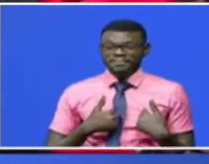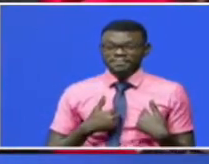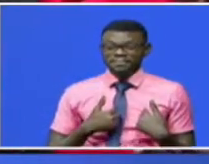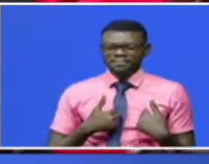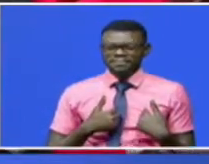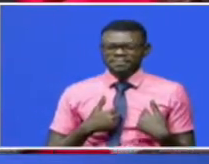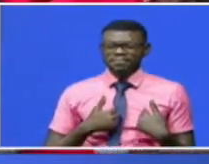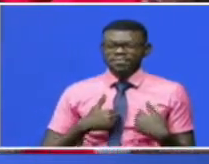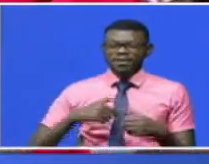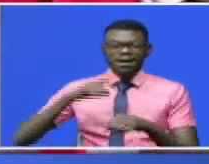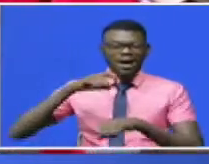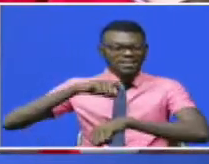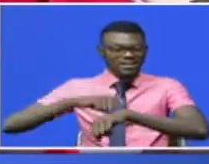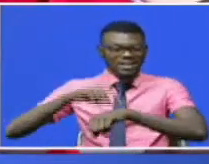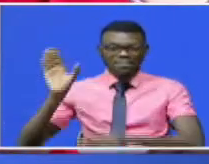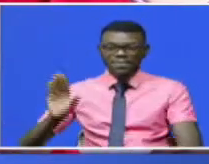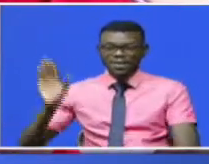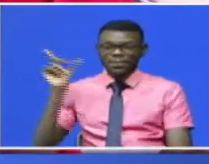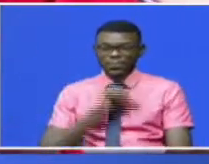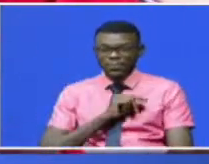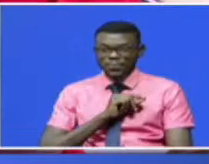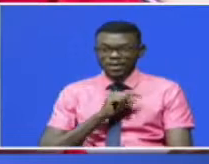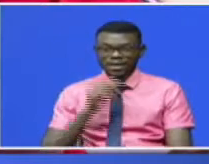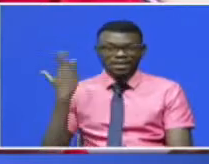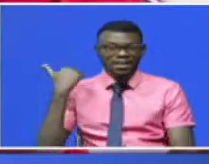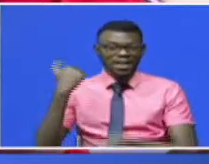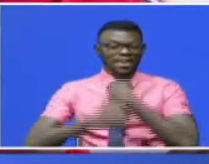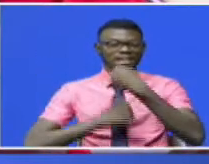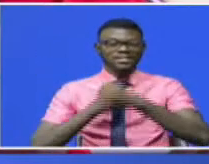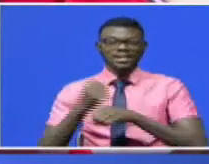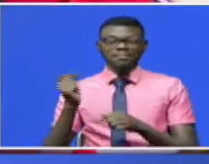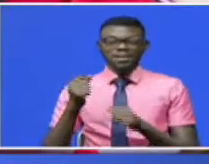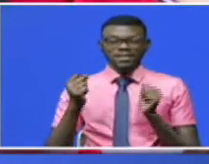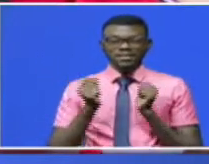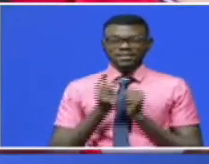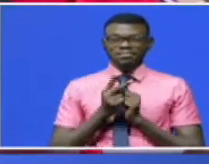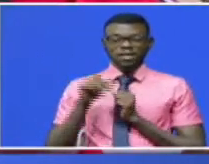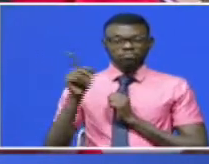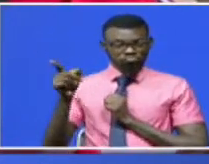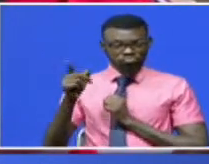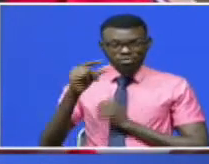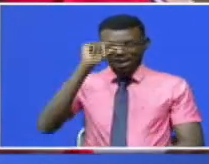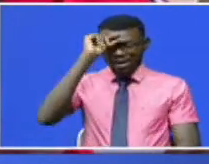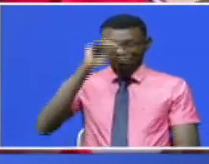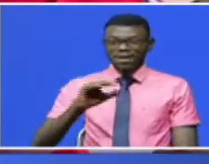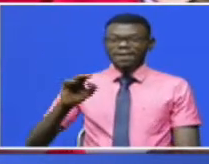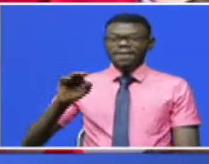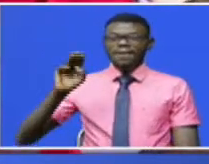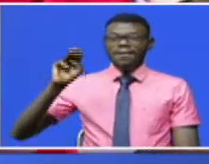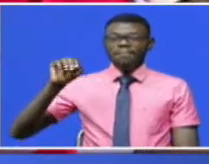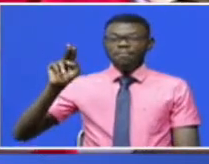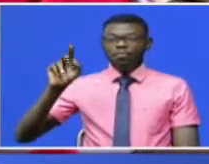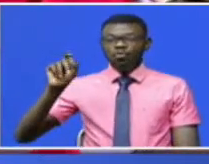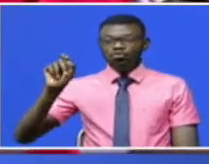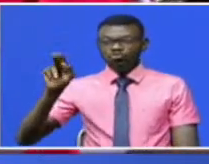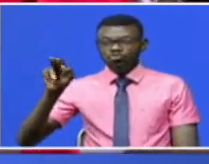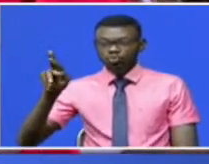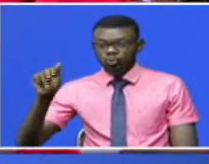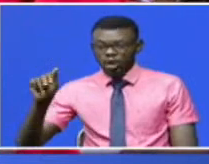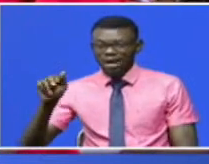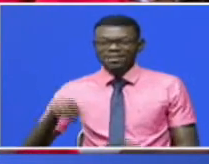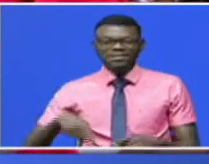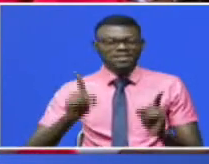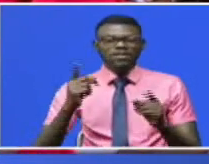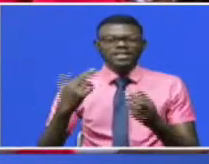Saa chache baada ya kuapishwa Disemba mwaka uliopita, kaimu gavana wa kaunti ya Nairobi Benson Kang'ara Mutura alikuwa tayari kavalia